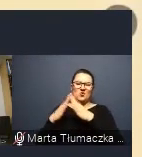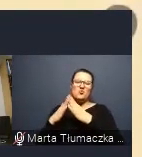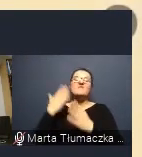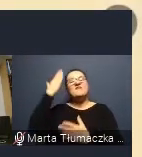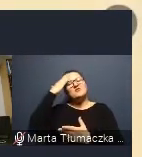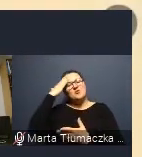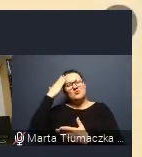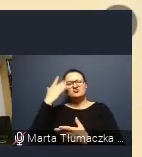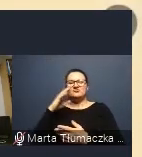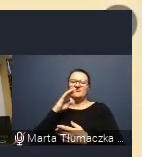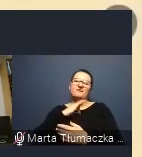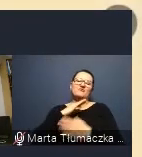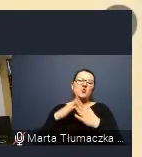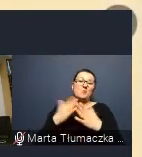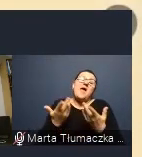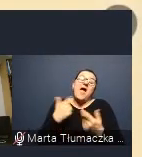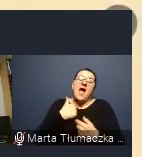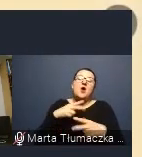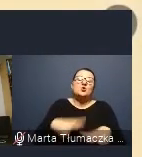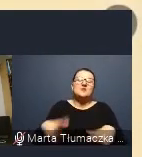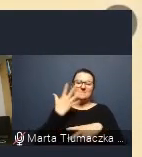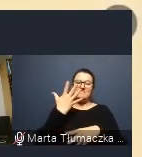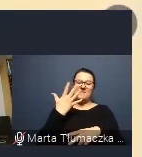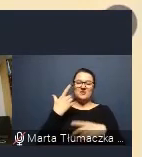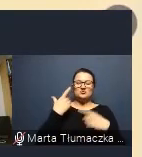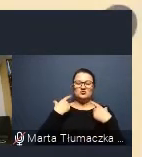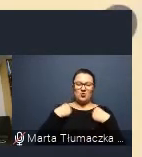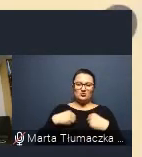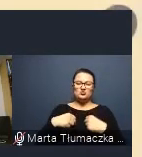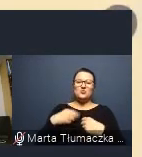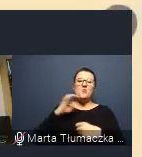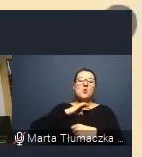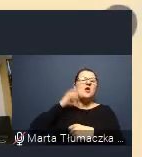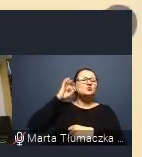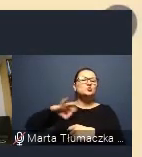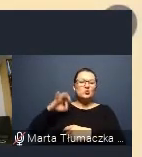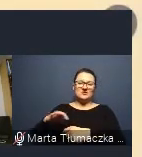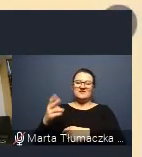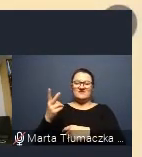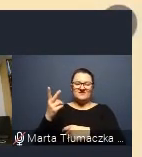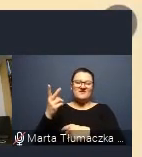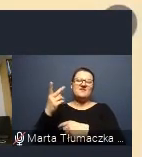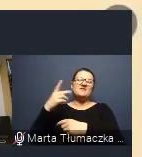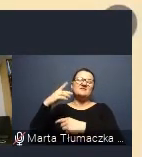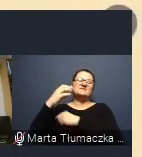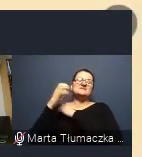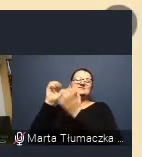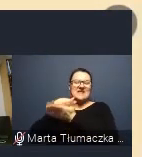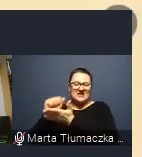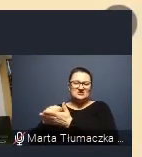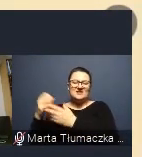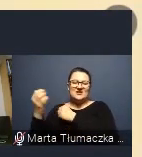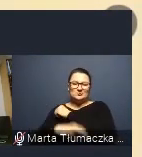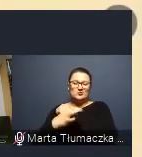mam pięcioosobową, więc córki na studiach miały swoje zajęcia, mąż home office, ja ze swoją pracą, syn